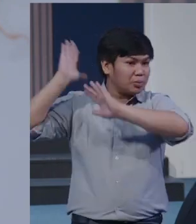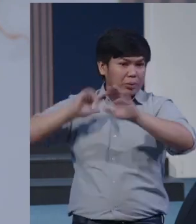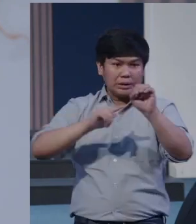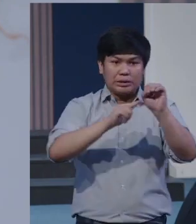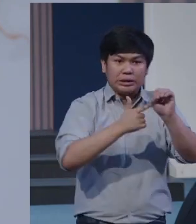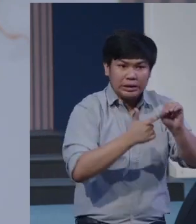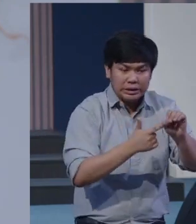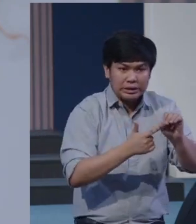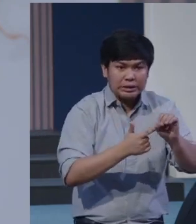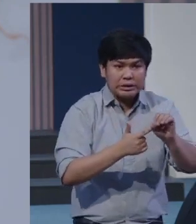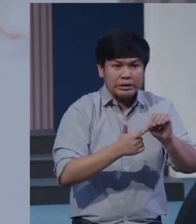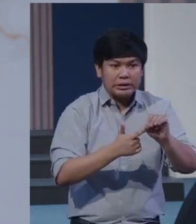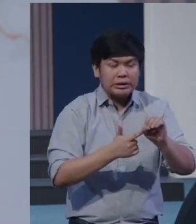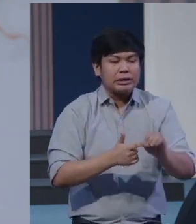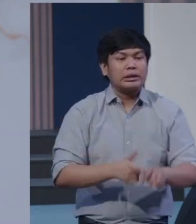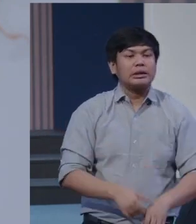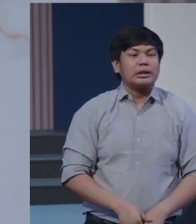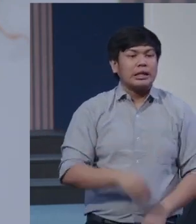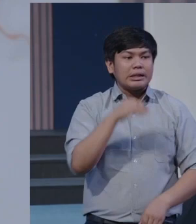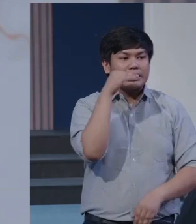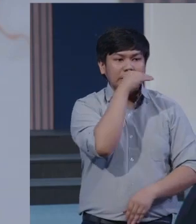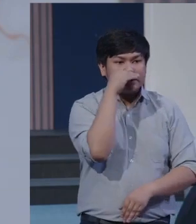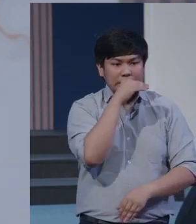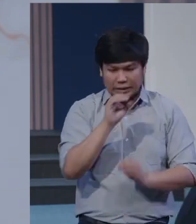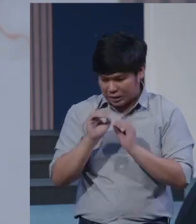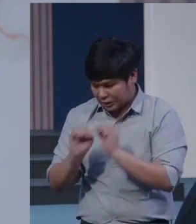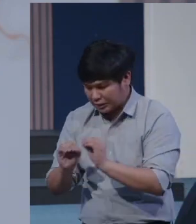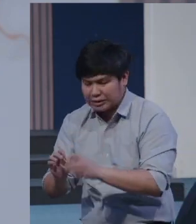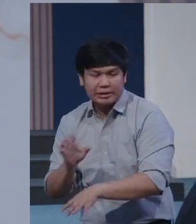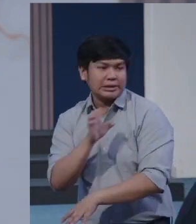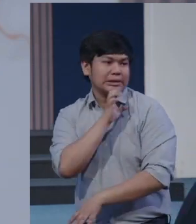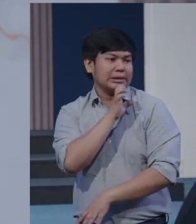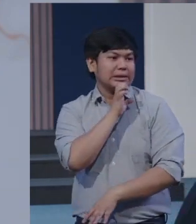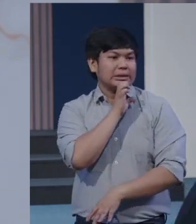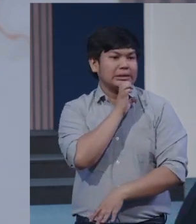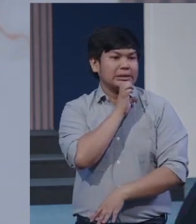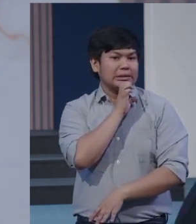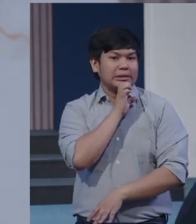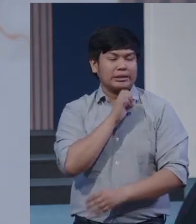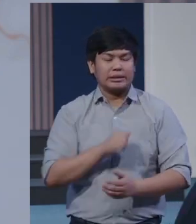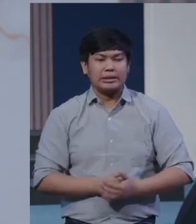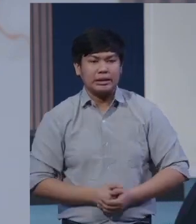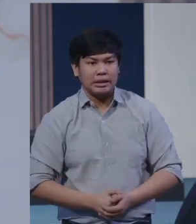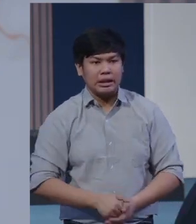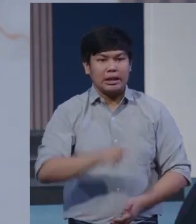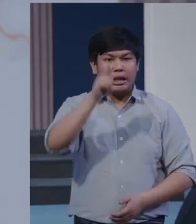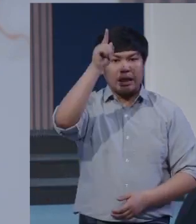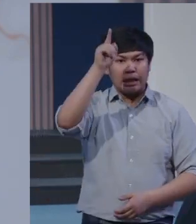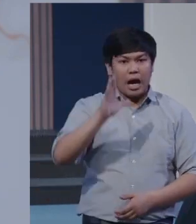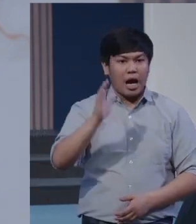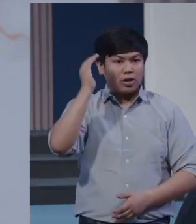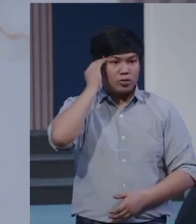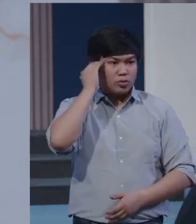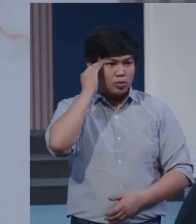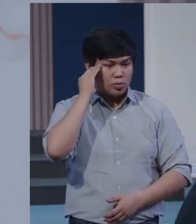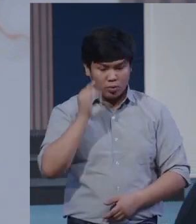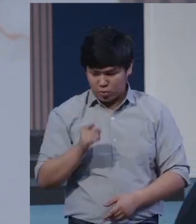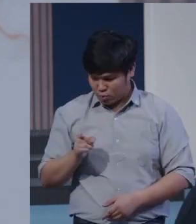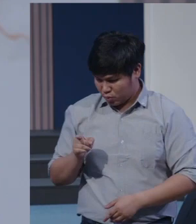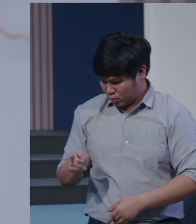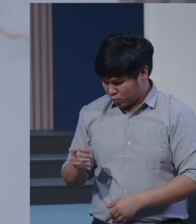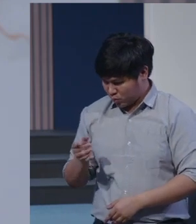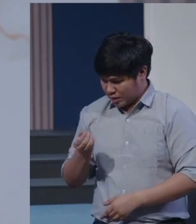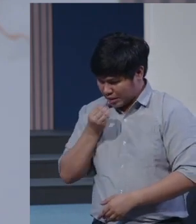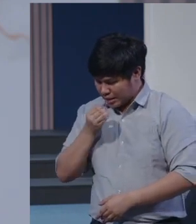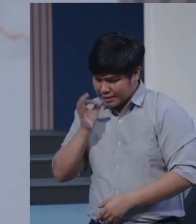Tinuruan na niyang magsinungaling si eve for God knows that when you eat of it your eyes will be opened and you will be like God